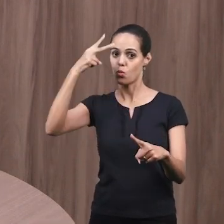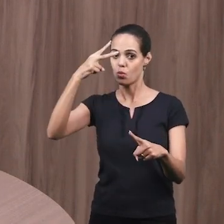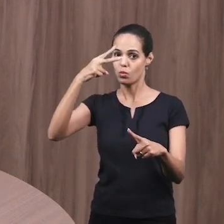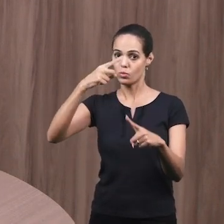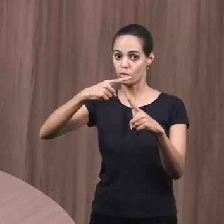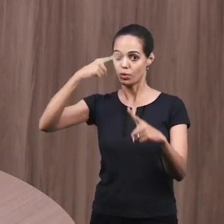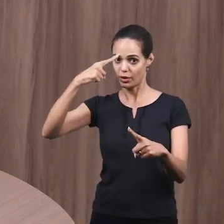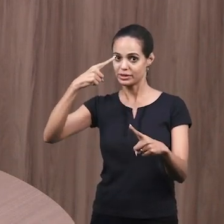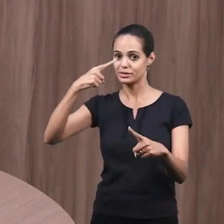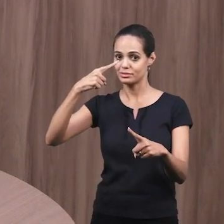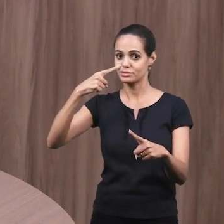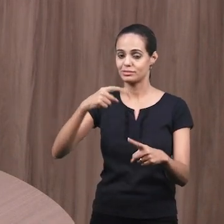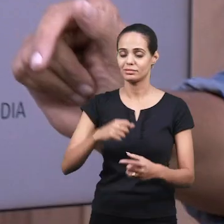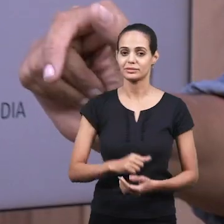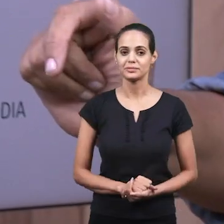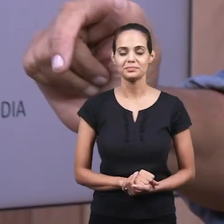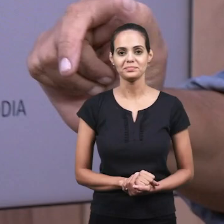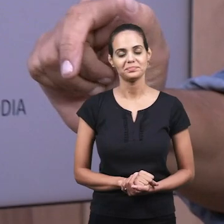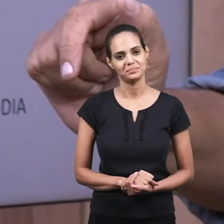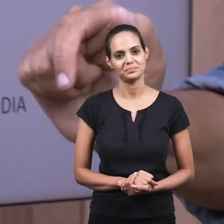chœur, nous allons jouer